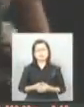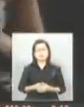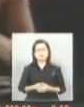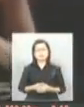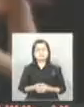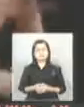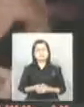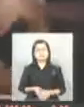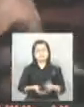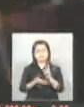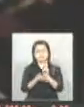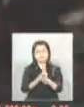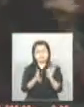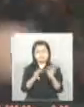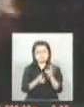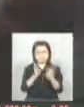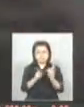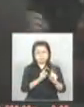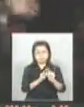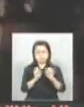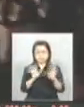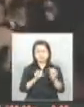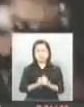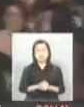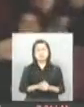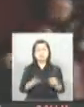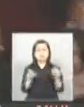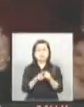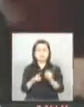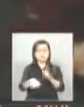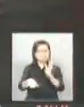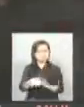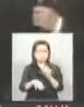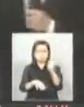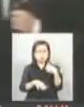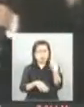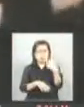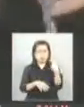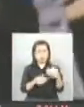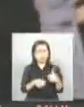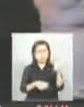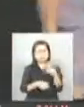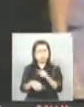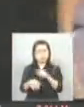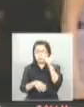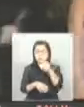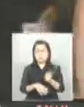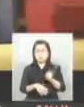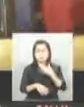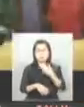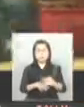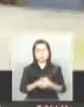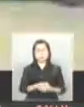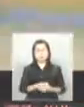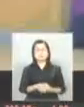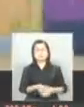รางวัลแอนิเมชันยอดเยี่ยมยังคงเป็นสาขาที่แสดงความไร้เทียมทานของดิสนีย์พิกซาเมื่อการคว้าชัยของ Toy Story 3ภ